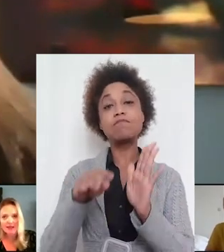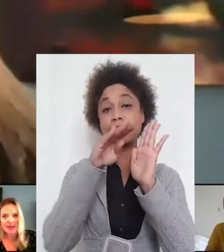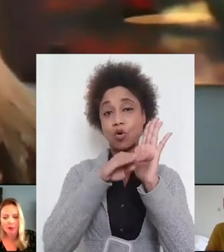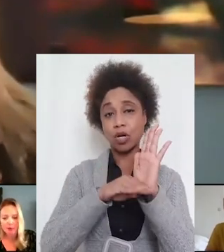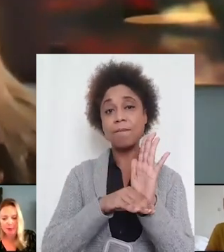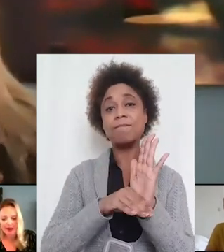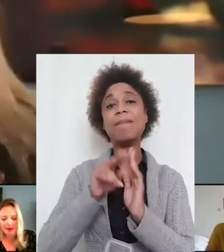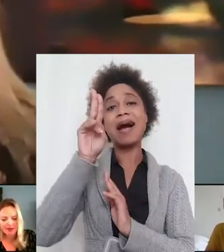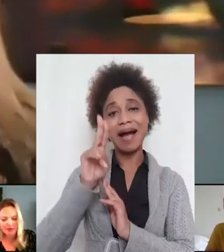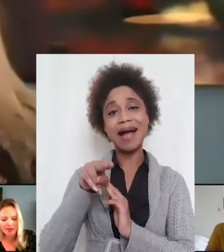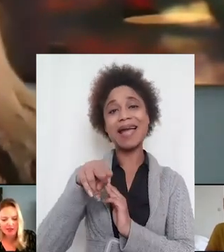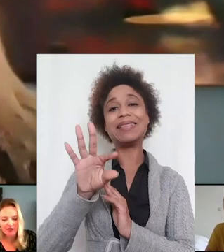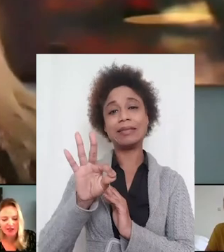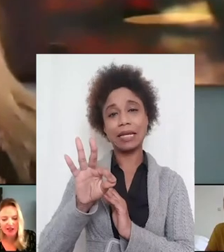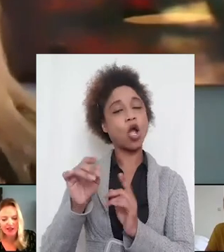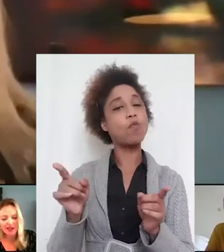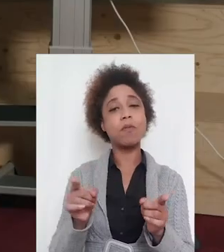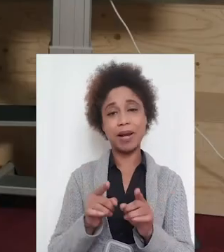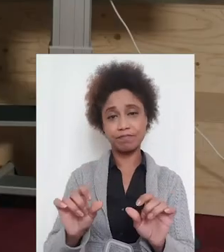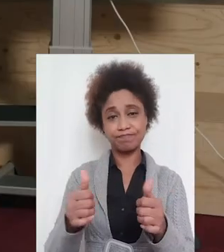HNT Onbeperkt te starten.